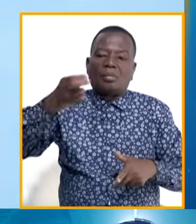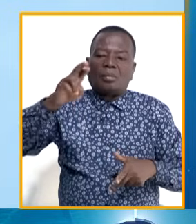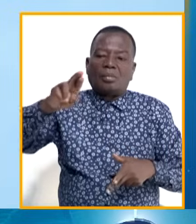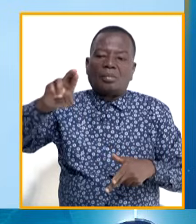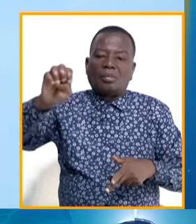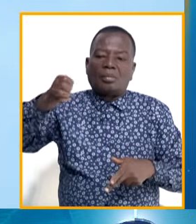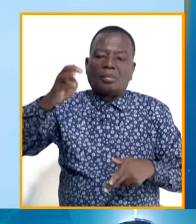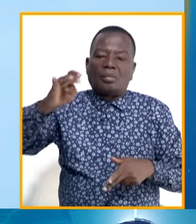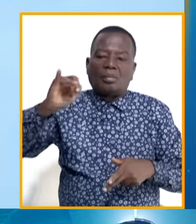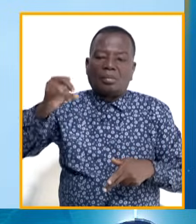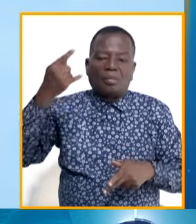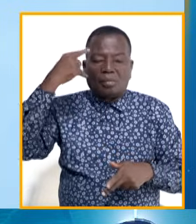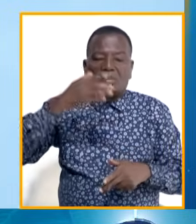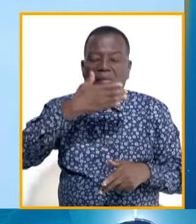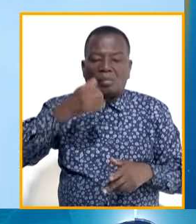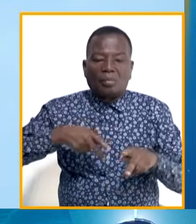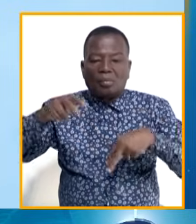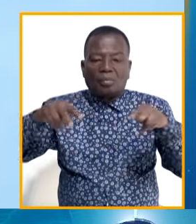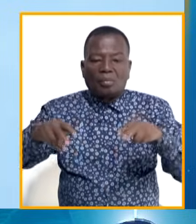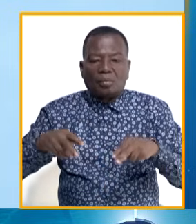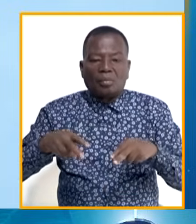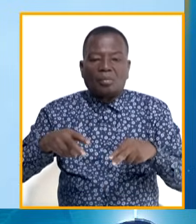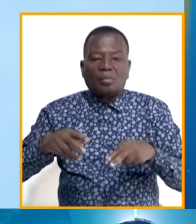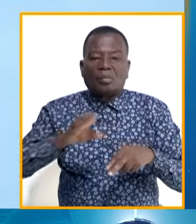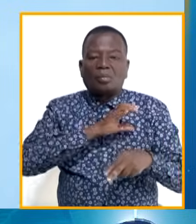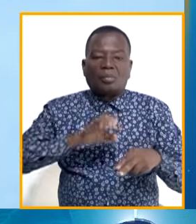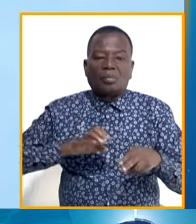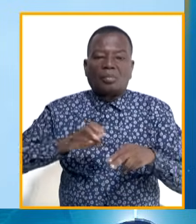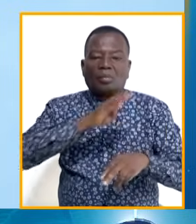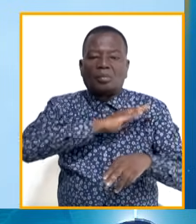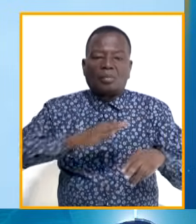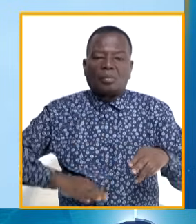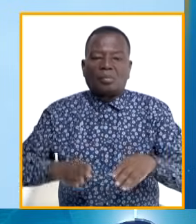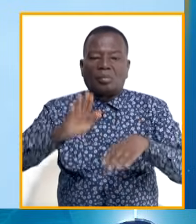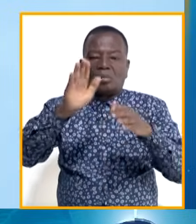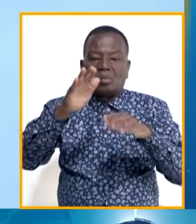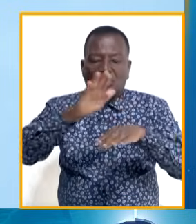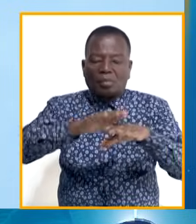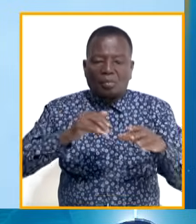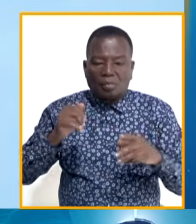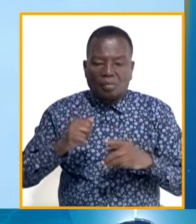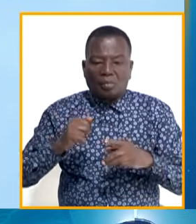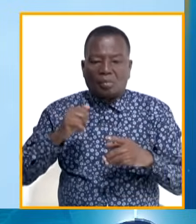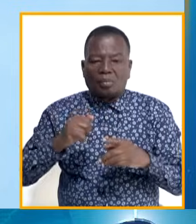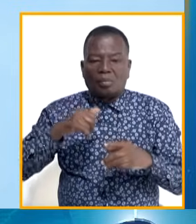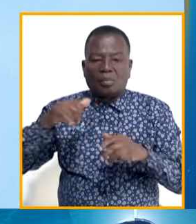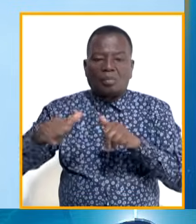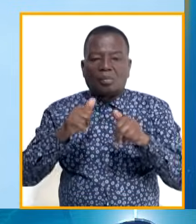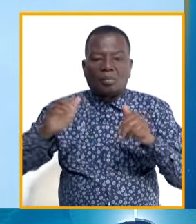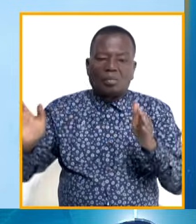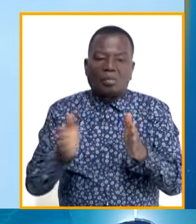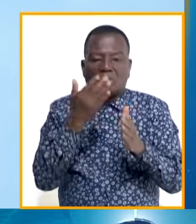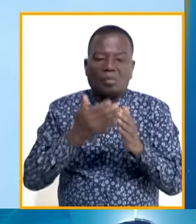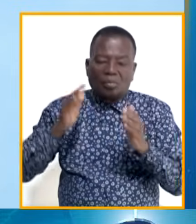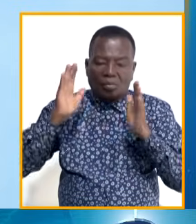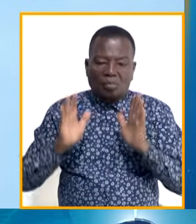culturel. Et pour mieux vendre la destination, le conseil municipal en appelle aux artistes. Il vient de signer un partenariat avec la